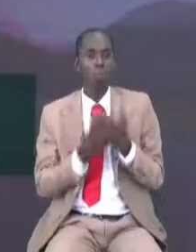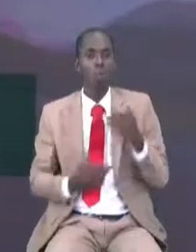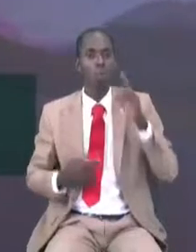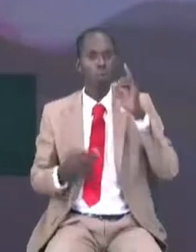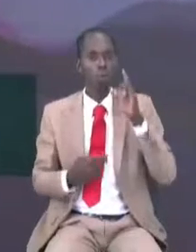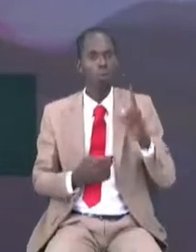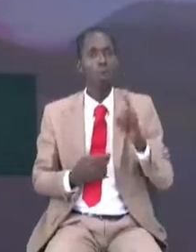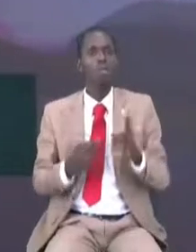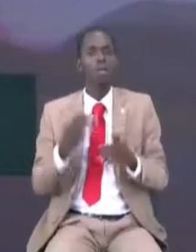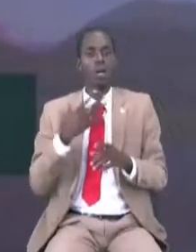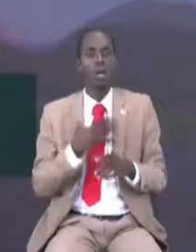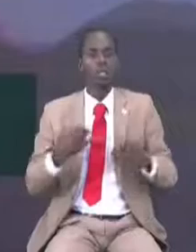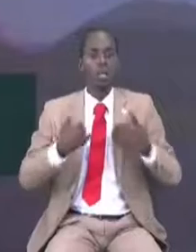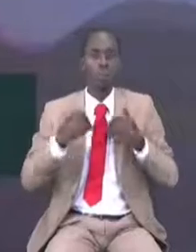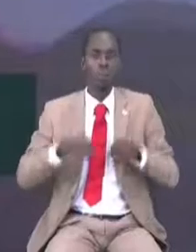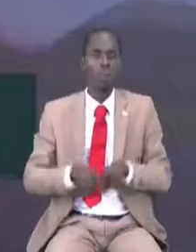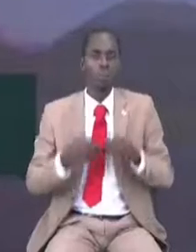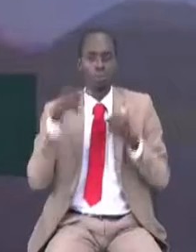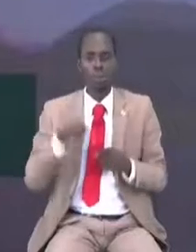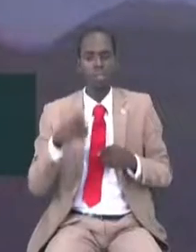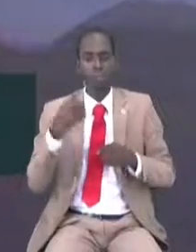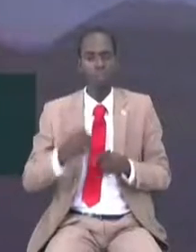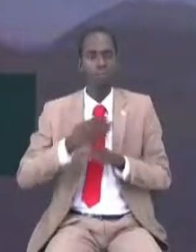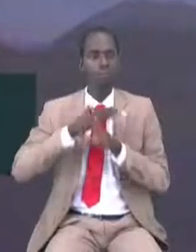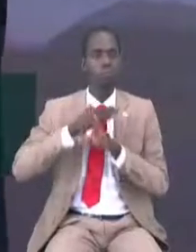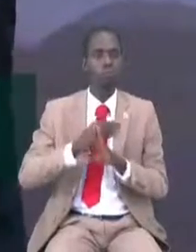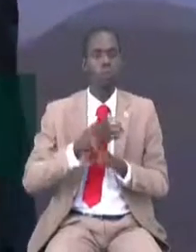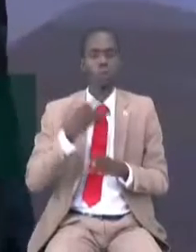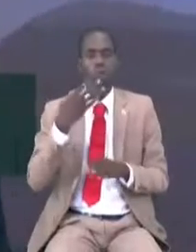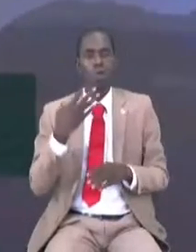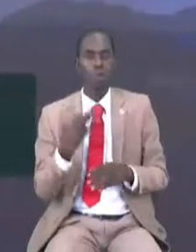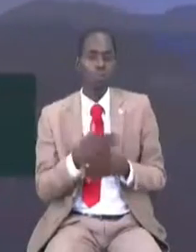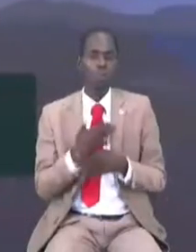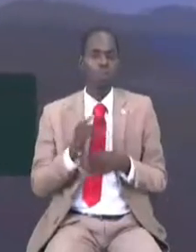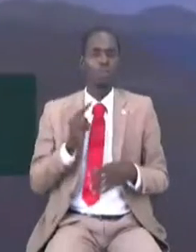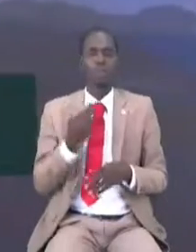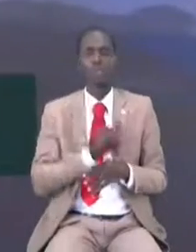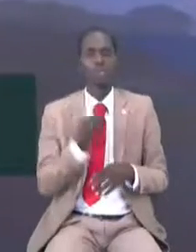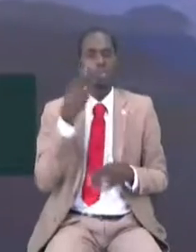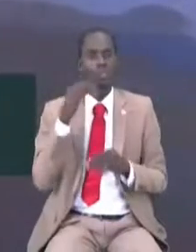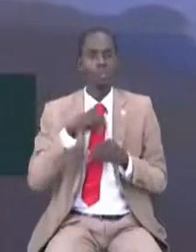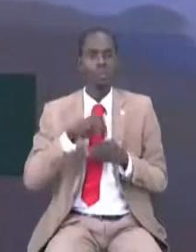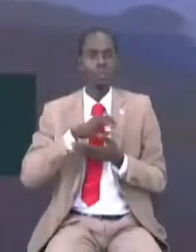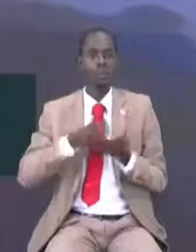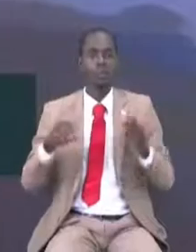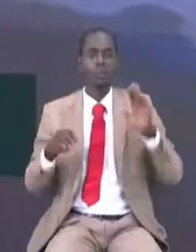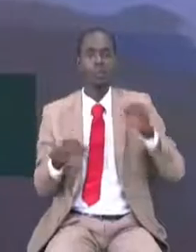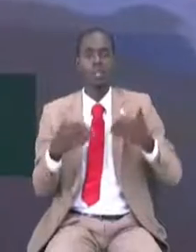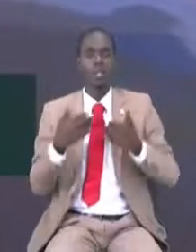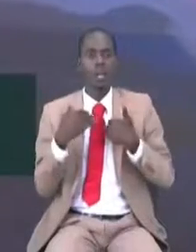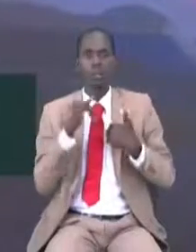l'ennemi. Et le verset 15, ayant anéanti par sa chair la loi des ordonnances dans